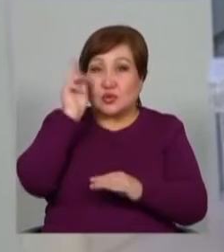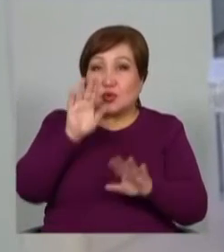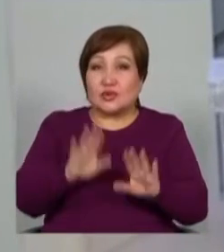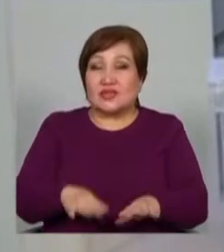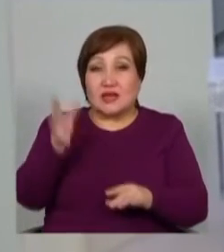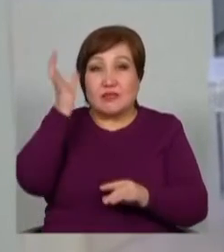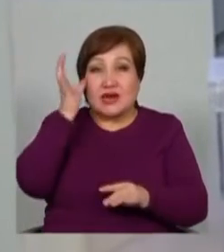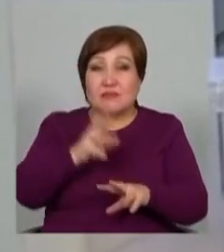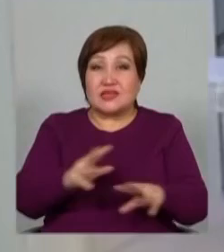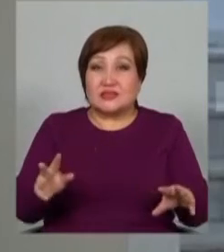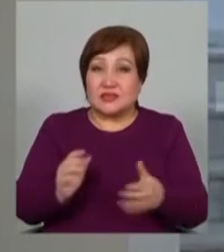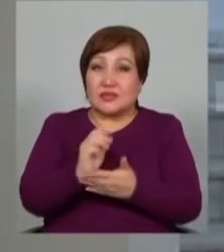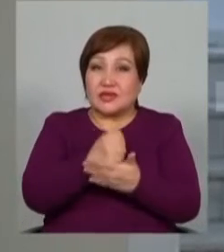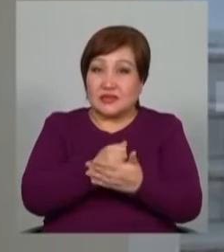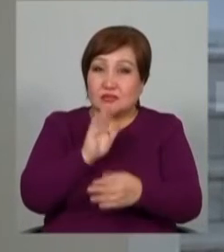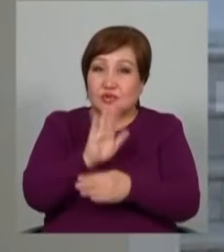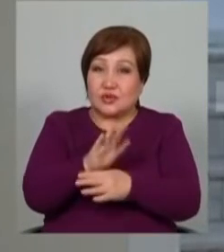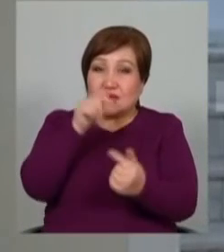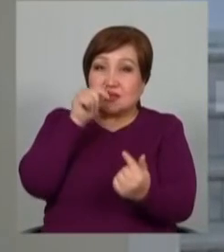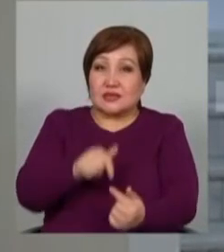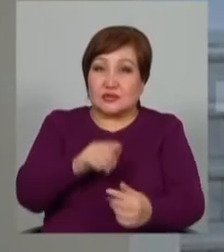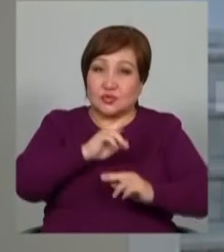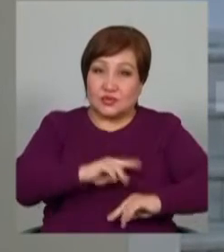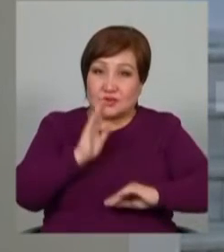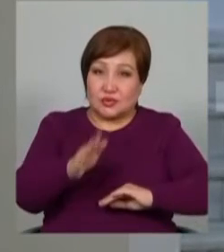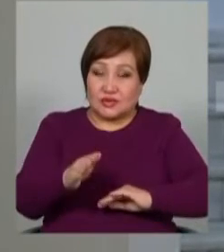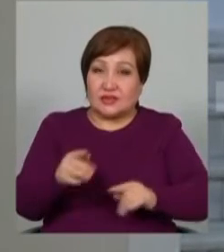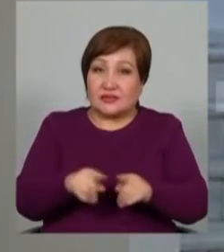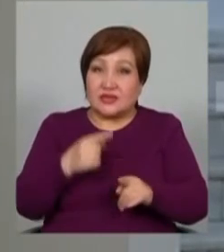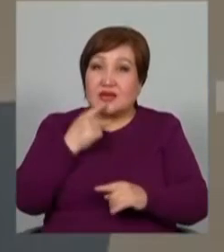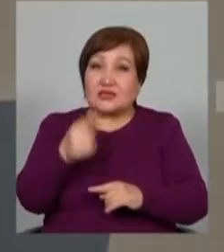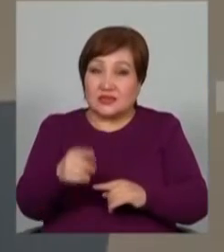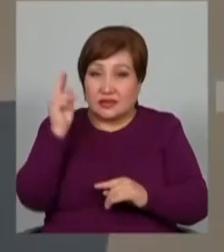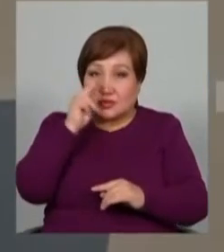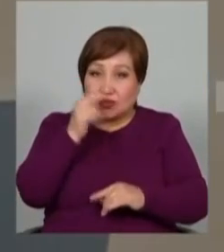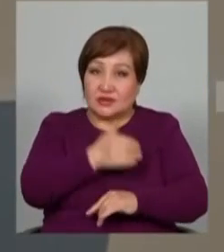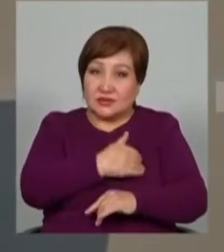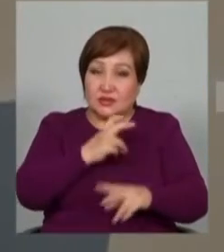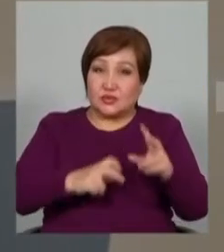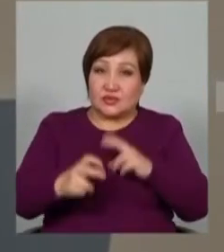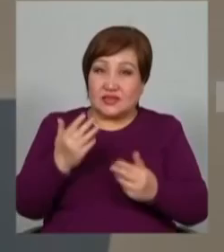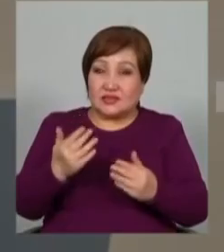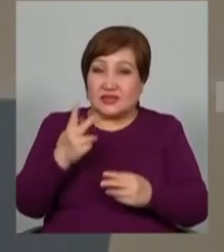министрлігі бекіткен бұйрыққа сәйкес жұмыс істейтін болады. Яғни қашықтан оқимыз деп келген студенттер енді екі жылын